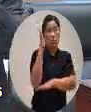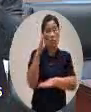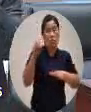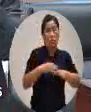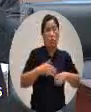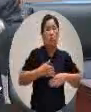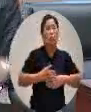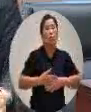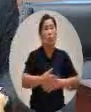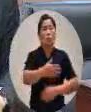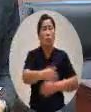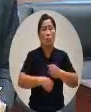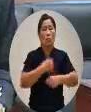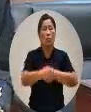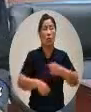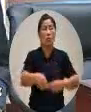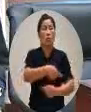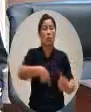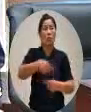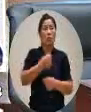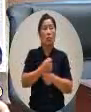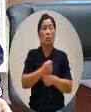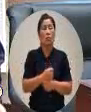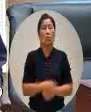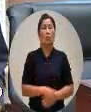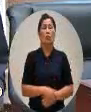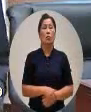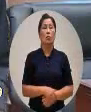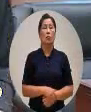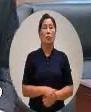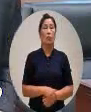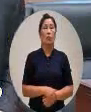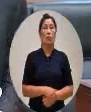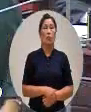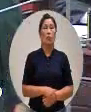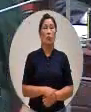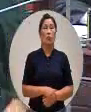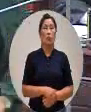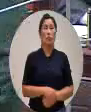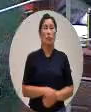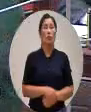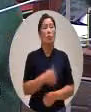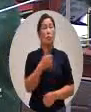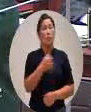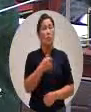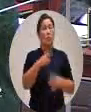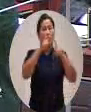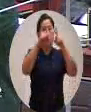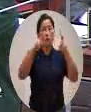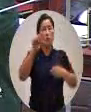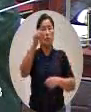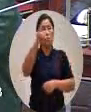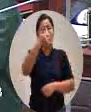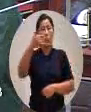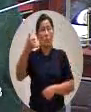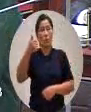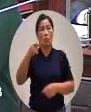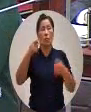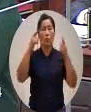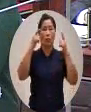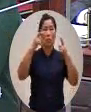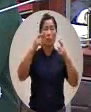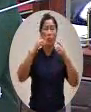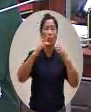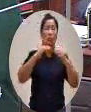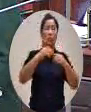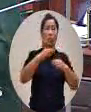來請市長回答請市長答覆謝謝張議員高雄市的調試